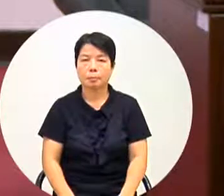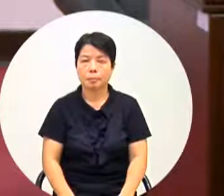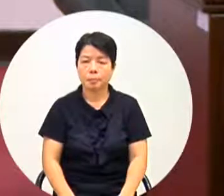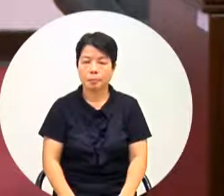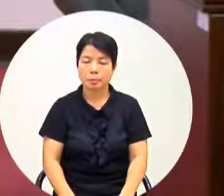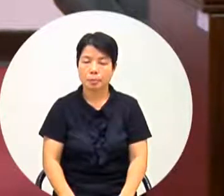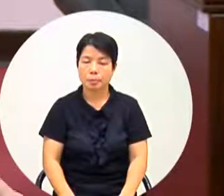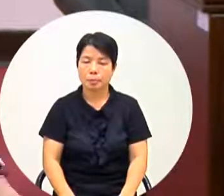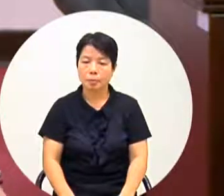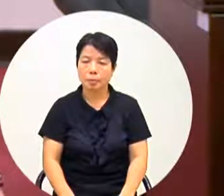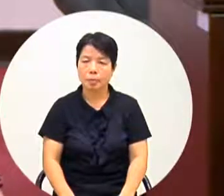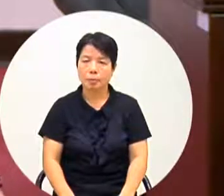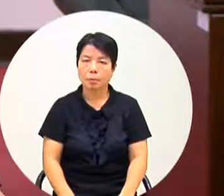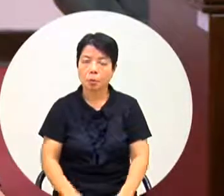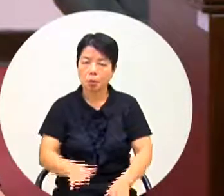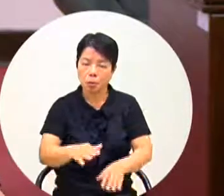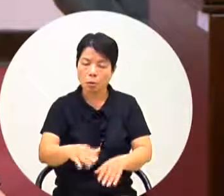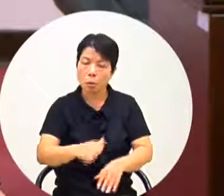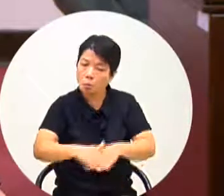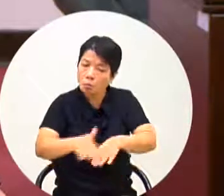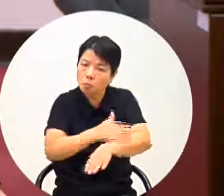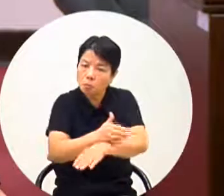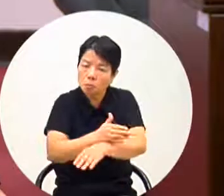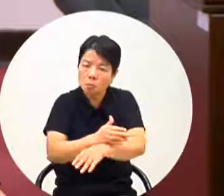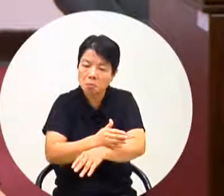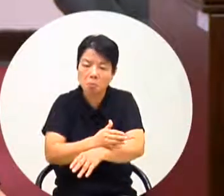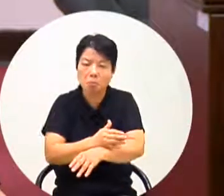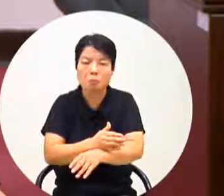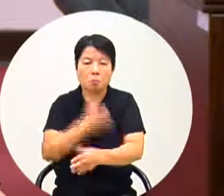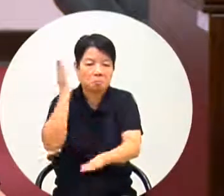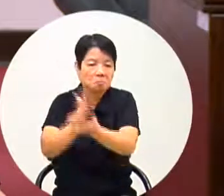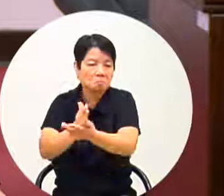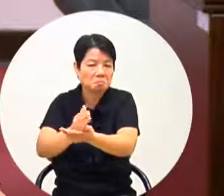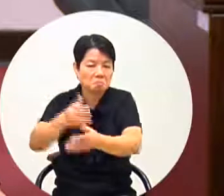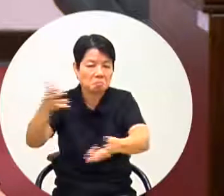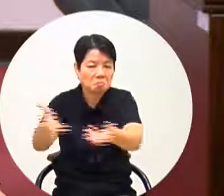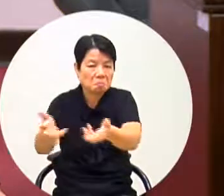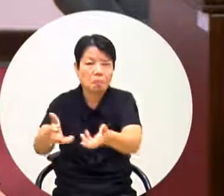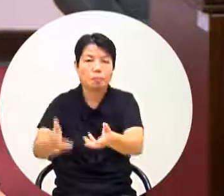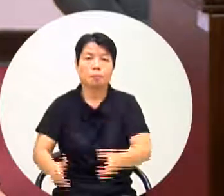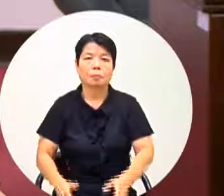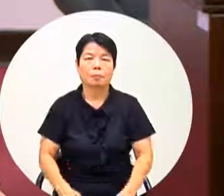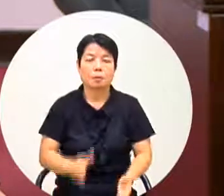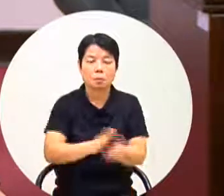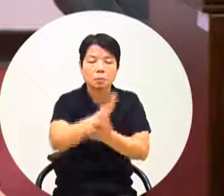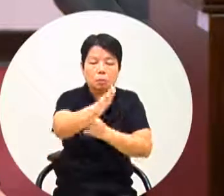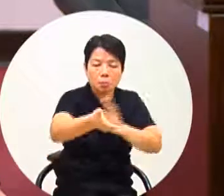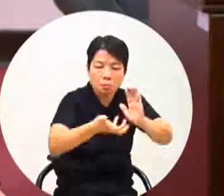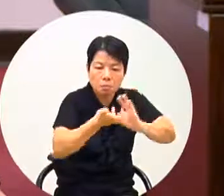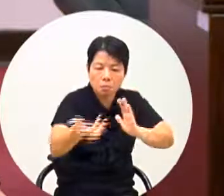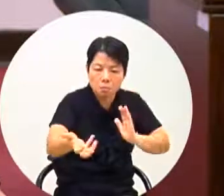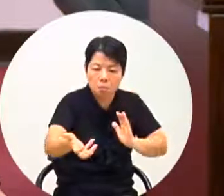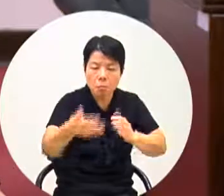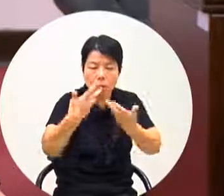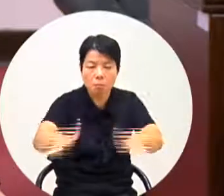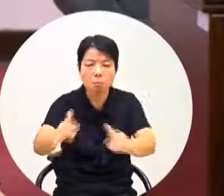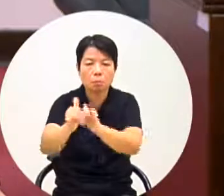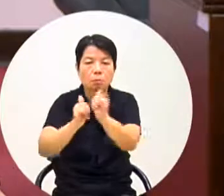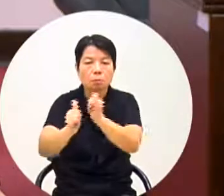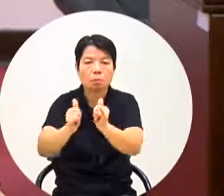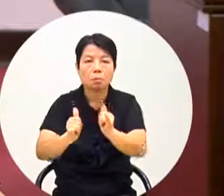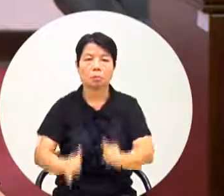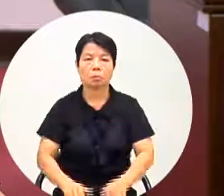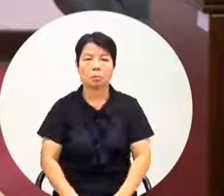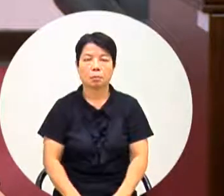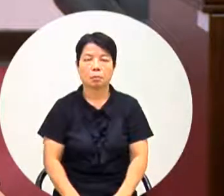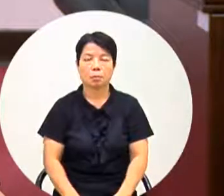的一个动作啦齁？那如果未来迁村哦，那很多的居民哦，